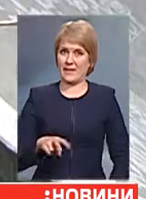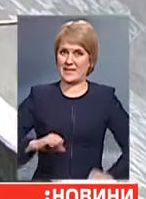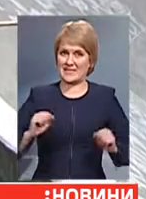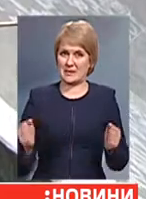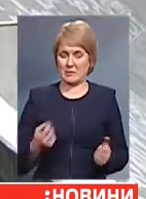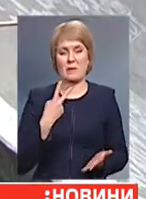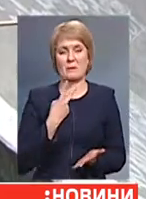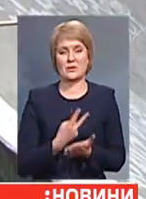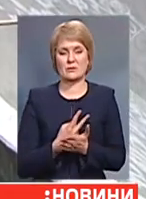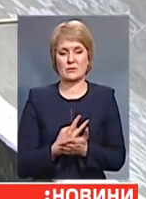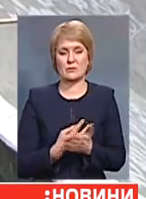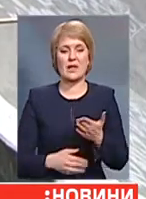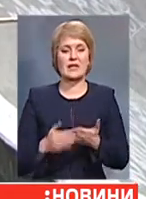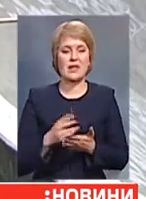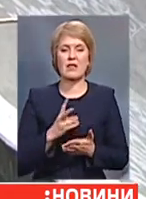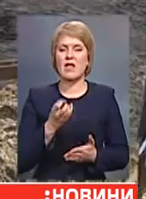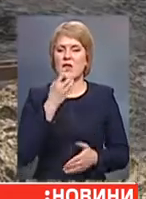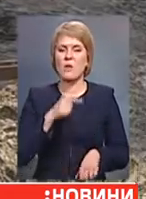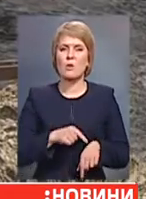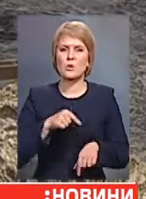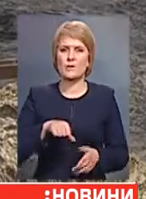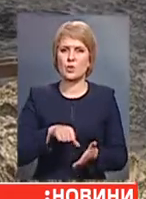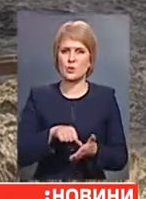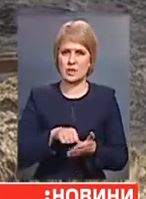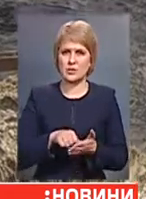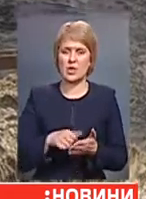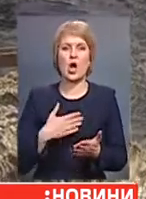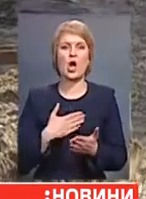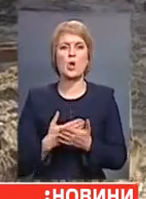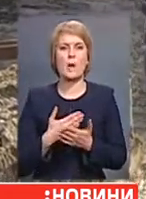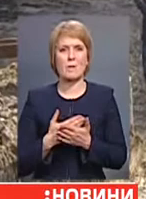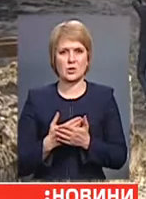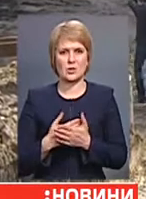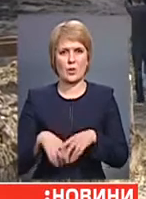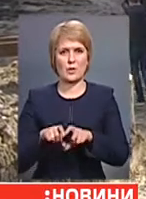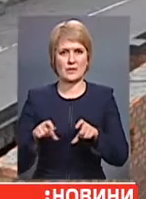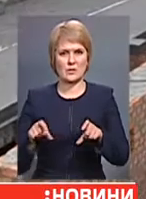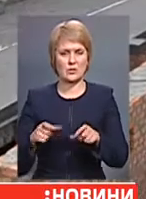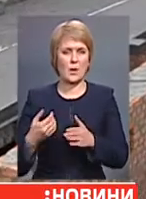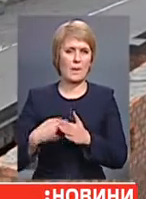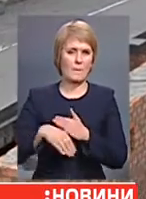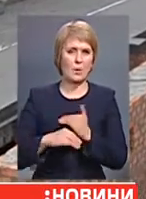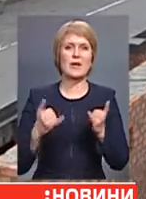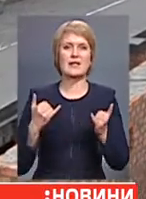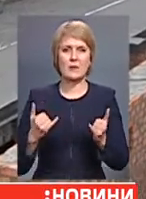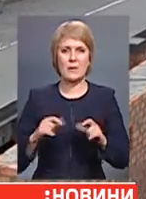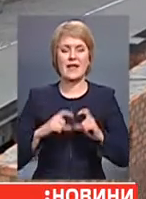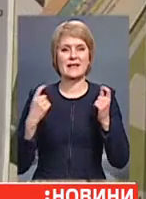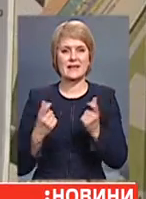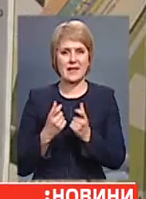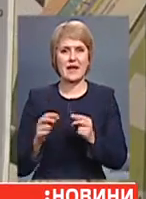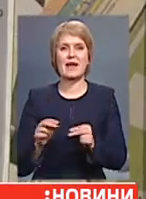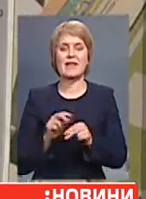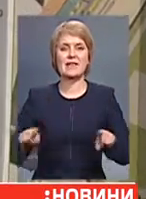посмотрим. Зрештою, недобросовісні учасники громадську організацію покинули. Тепер трек реставрує комунальне